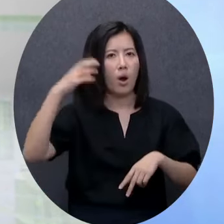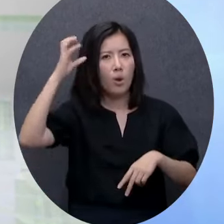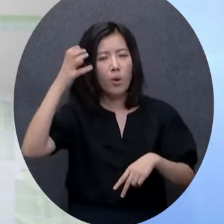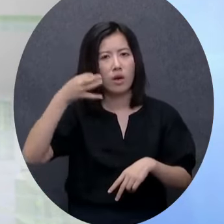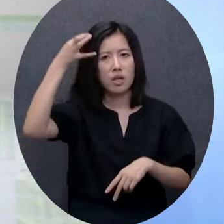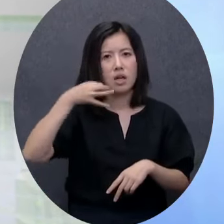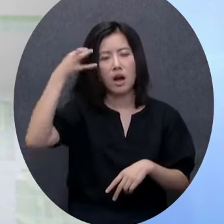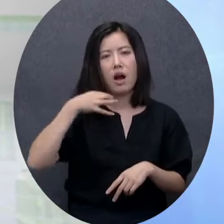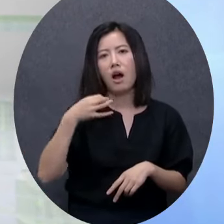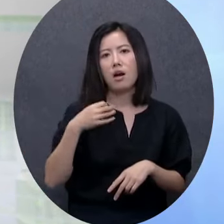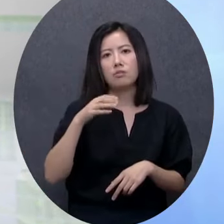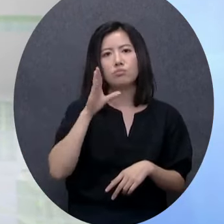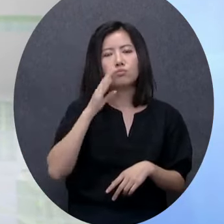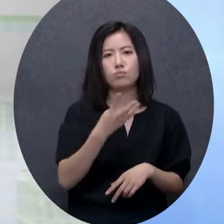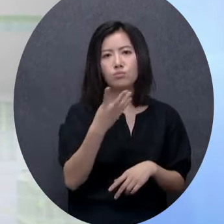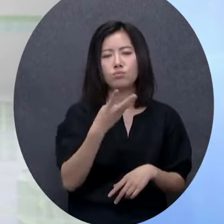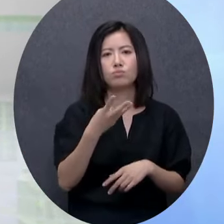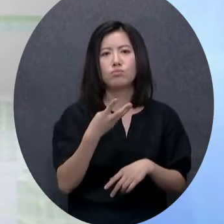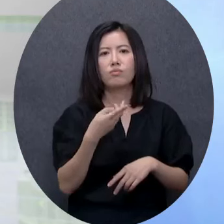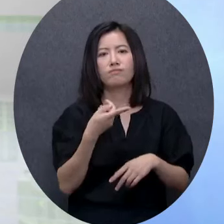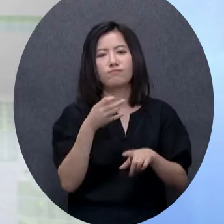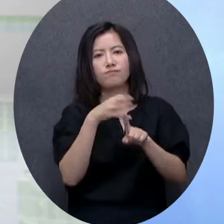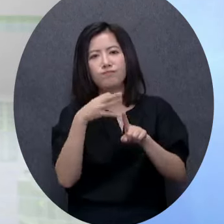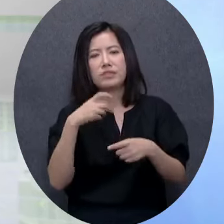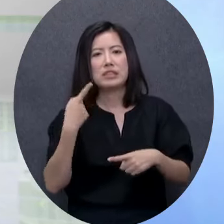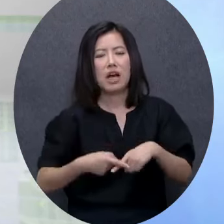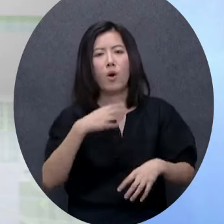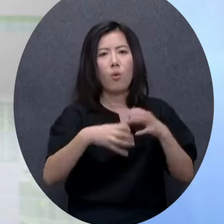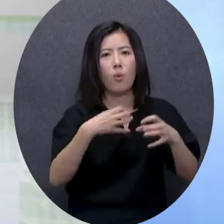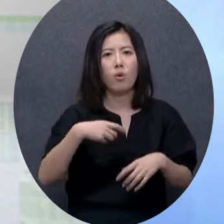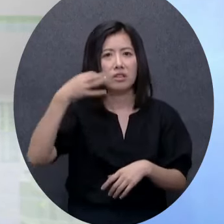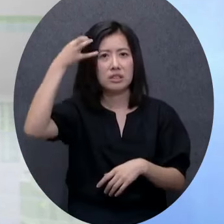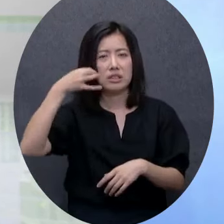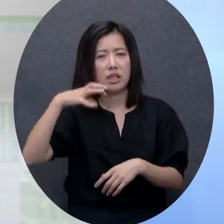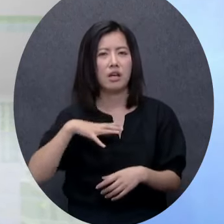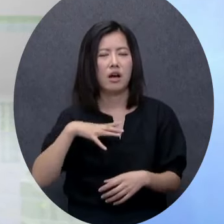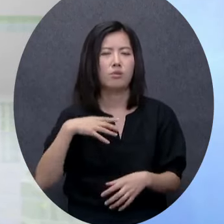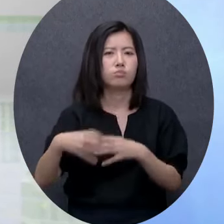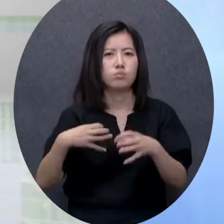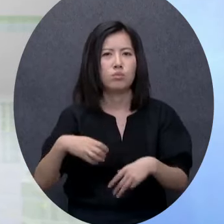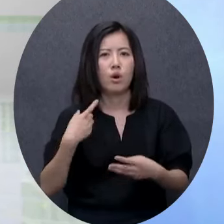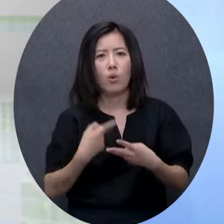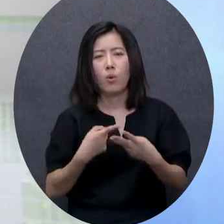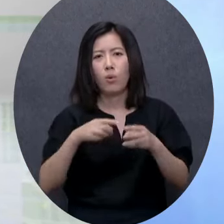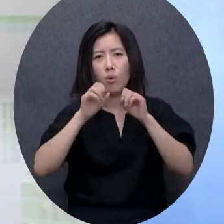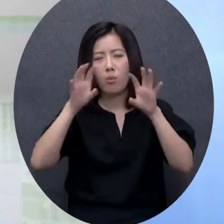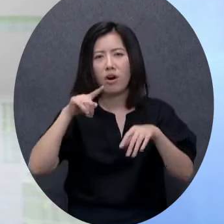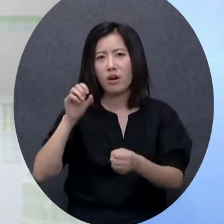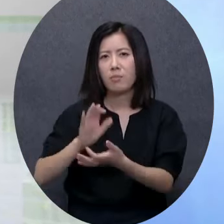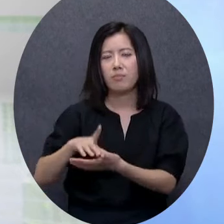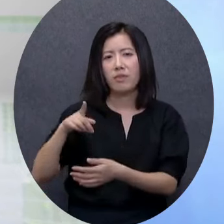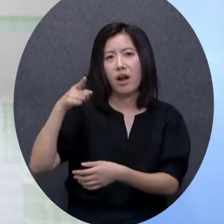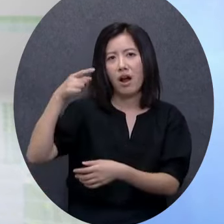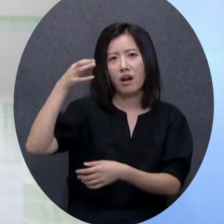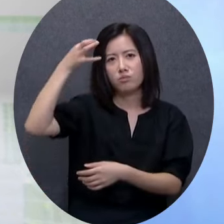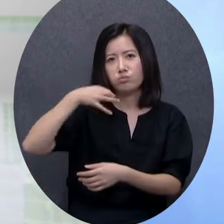甸和泰国四方外长非正式会晤，讨论到缅甸局势。 王毅話：任何對緬甸嘅援助